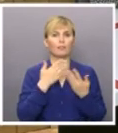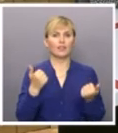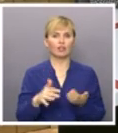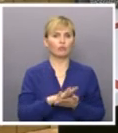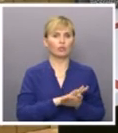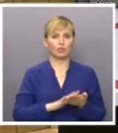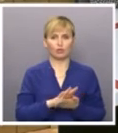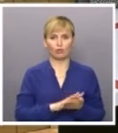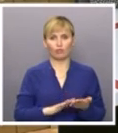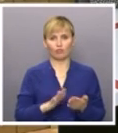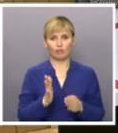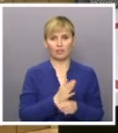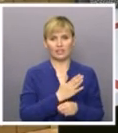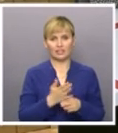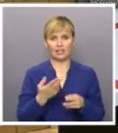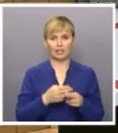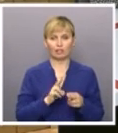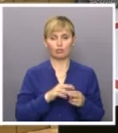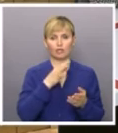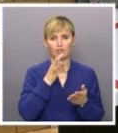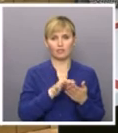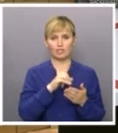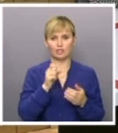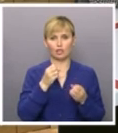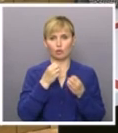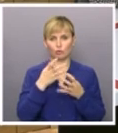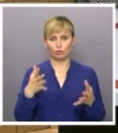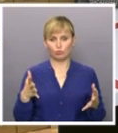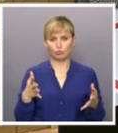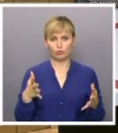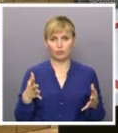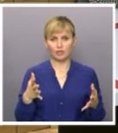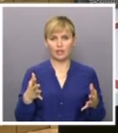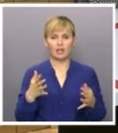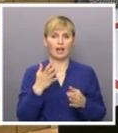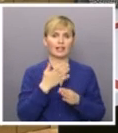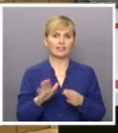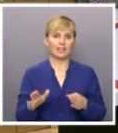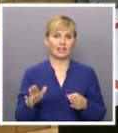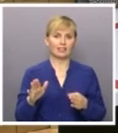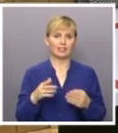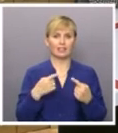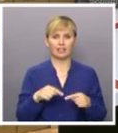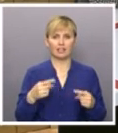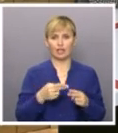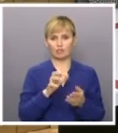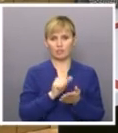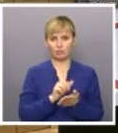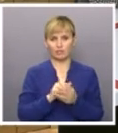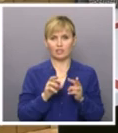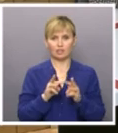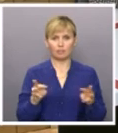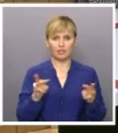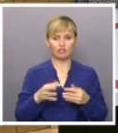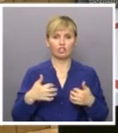никакого подразделения, которое отвечает за аквакультуру. То есть ни отделы аквакультуры, ни в чем. Этим занимается департамент